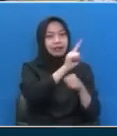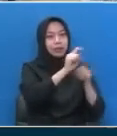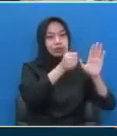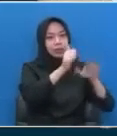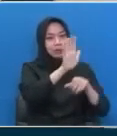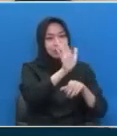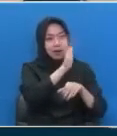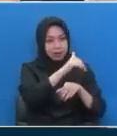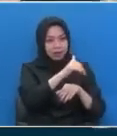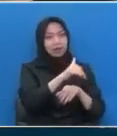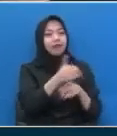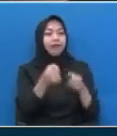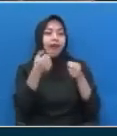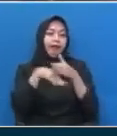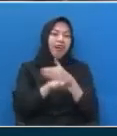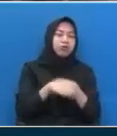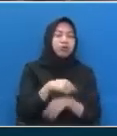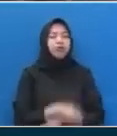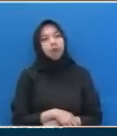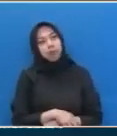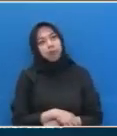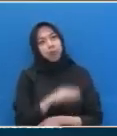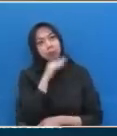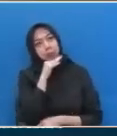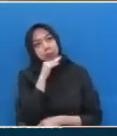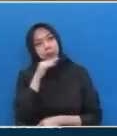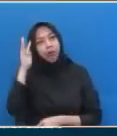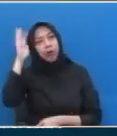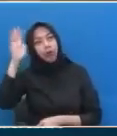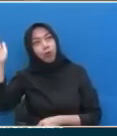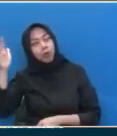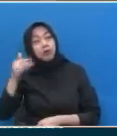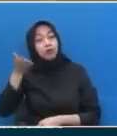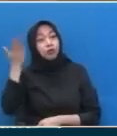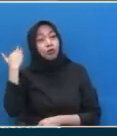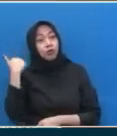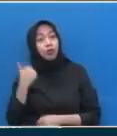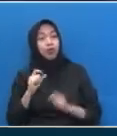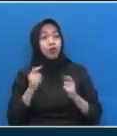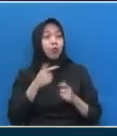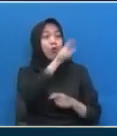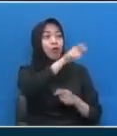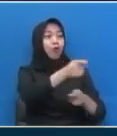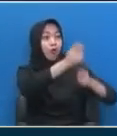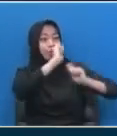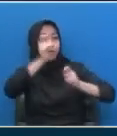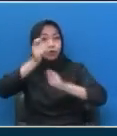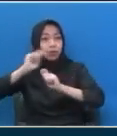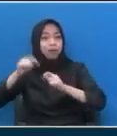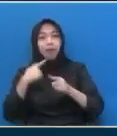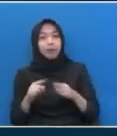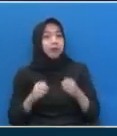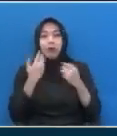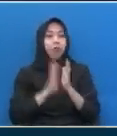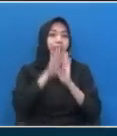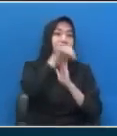mengaku sering merenung di tahanan dan tidak membayangkan hidupnya yang dulu terhormat kini terperosok